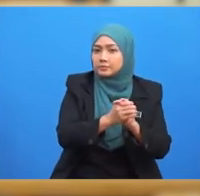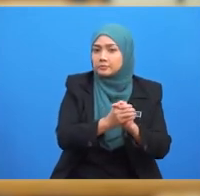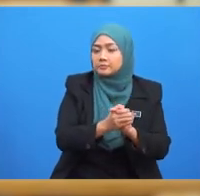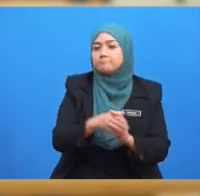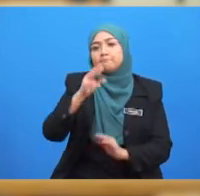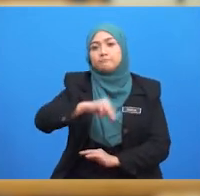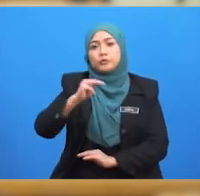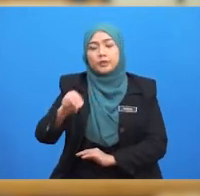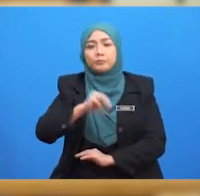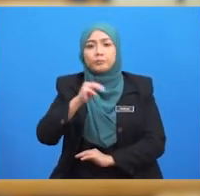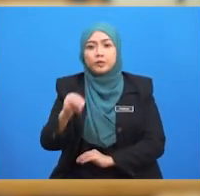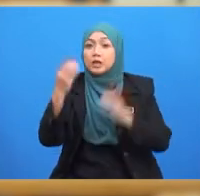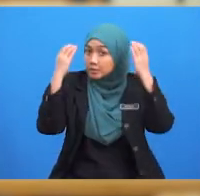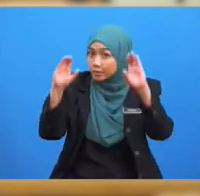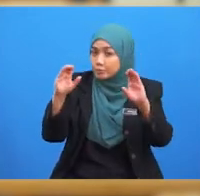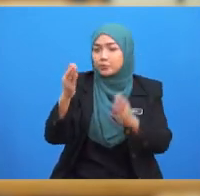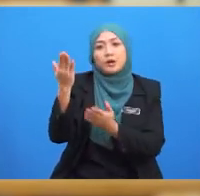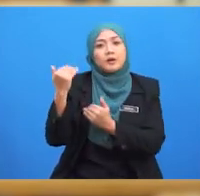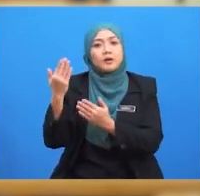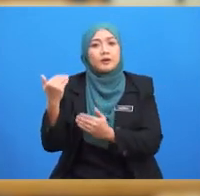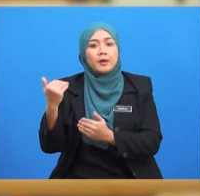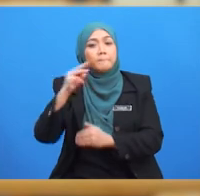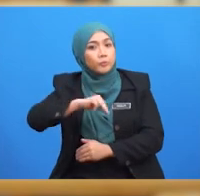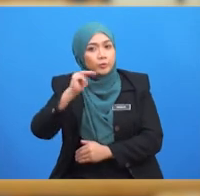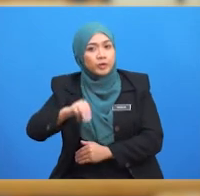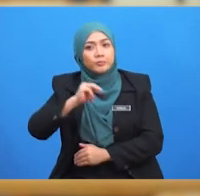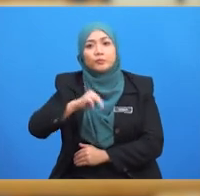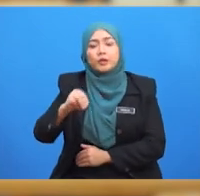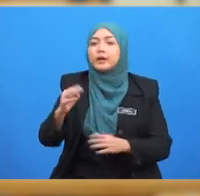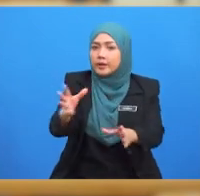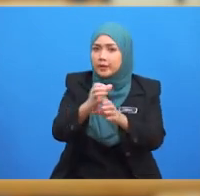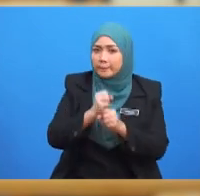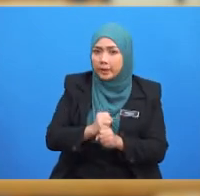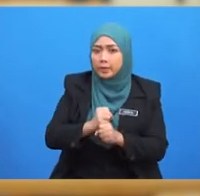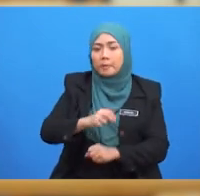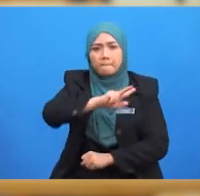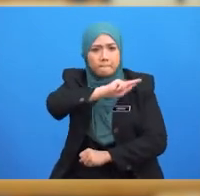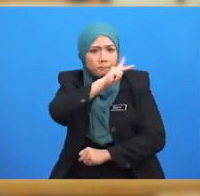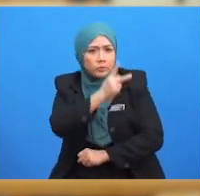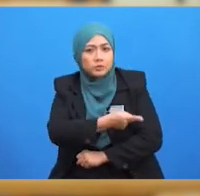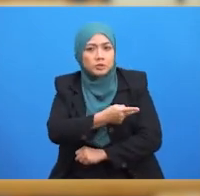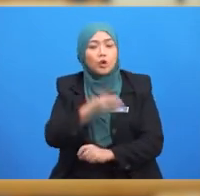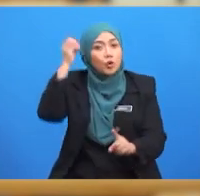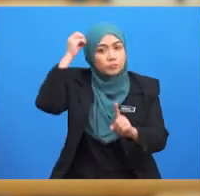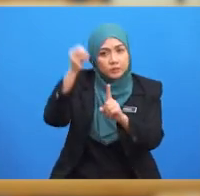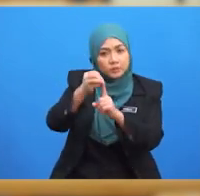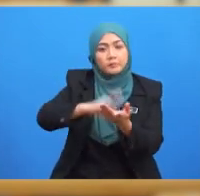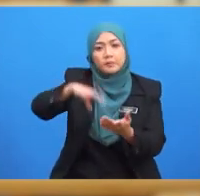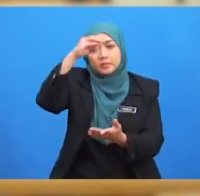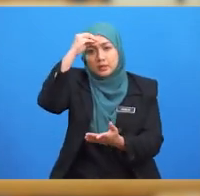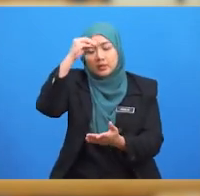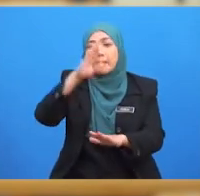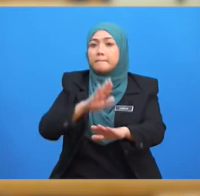tanya murid-murid Cikgu harap agar murid-murid dapat menguasai objektif